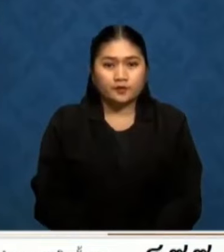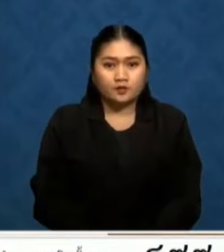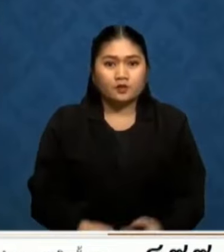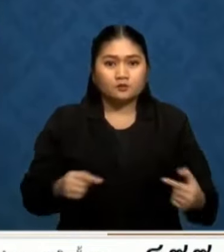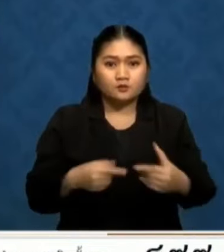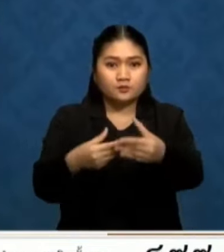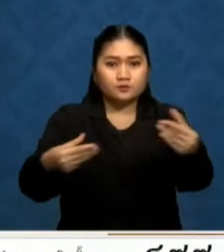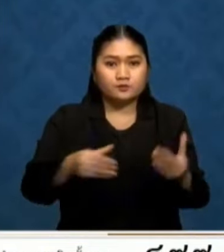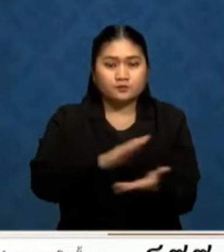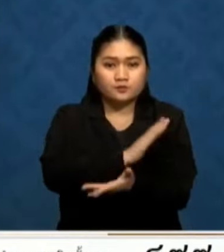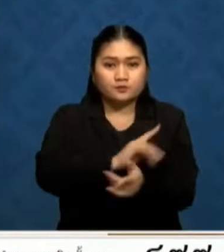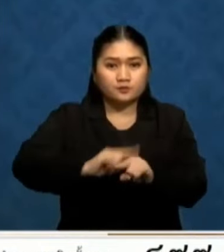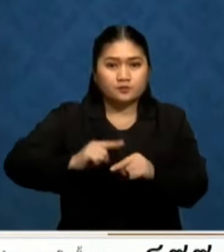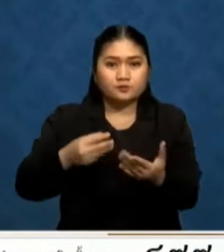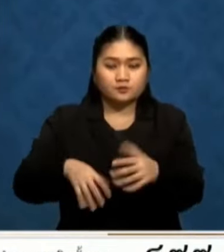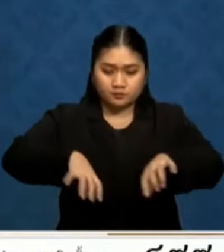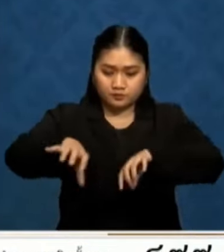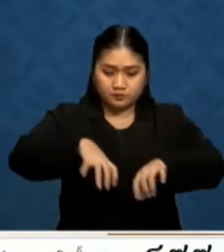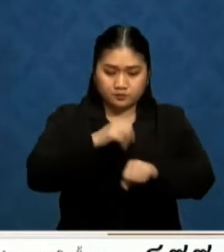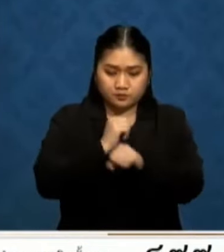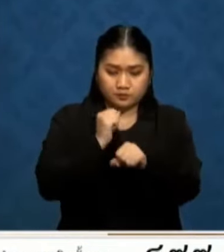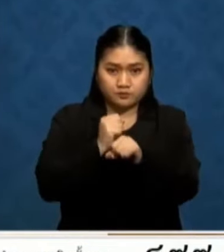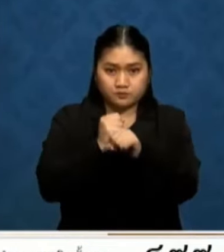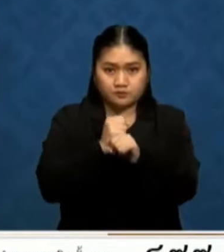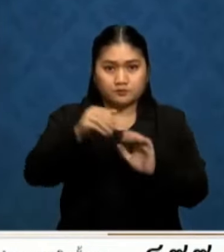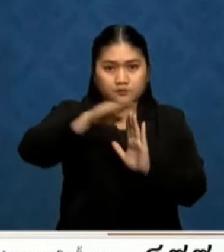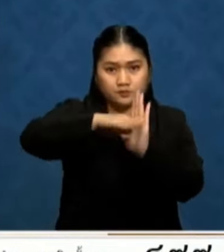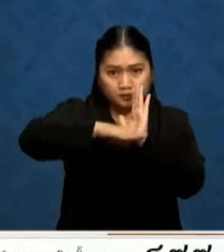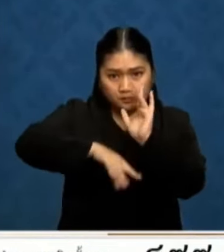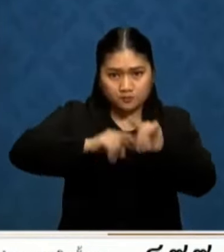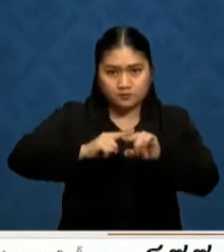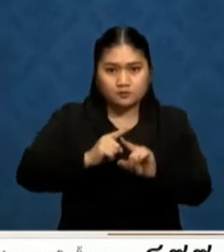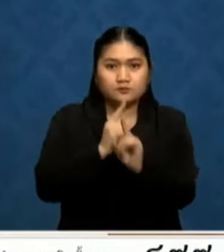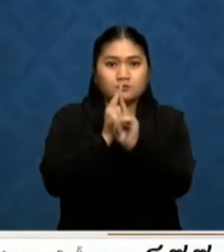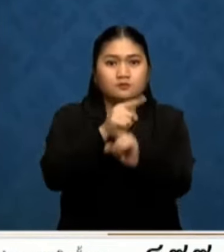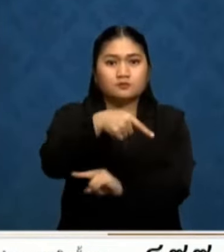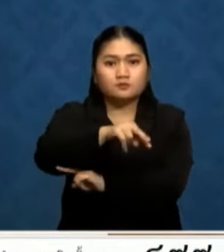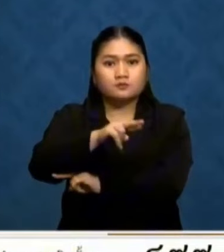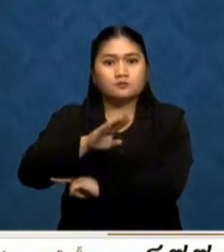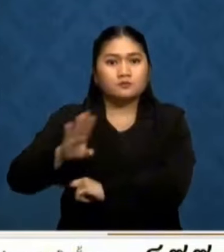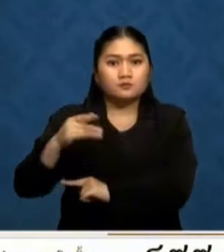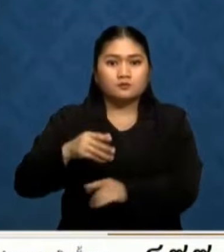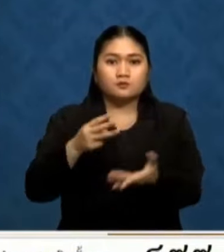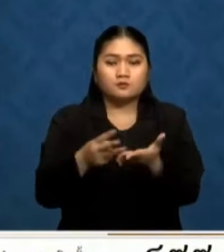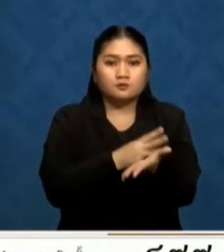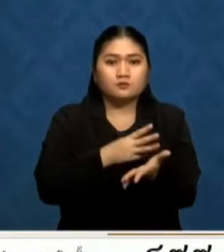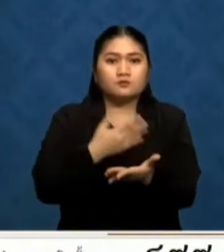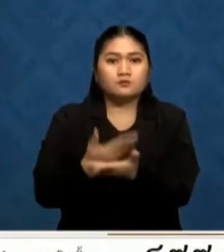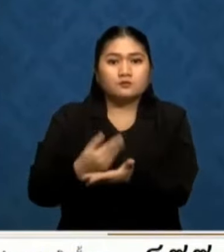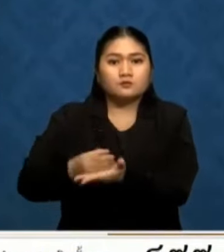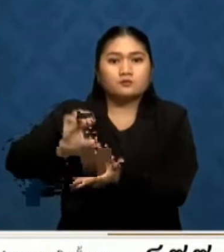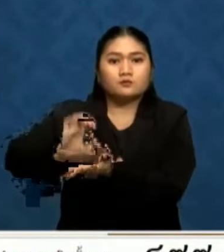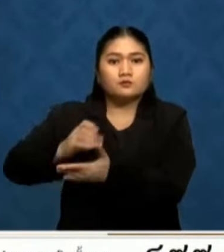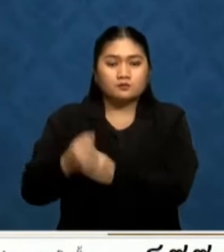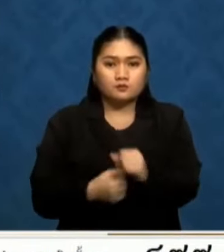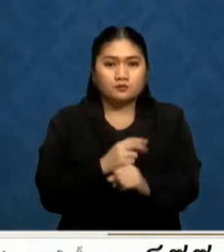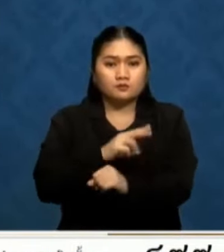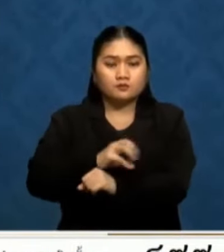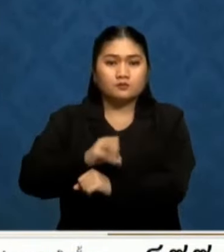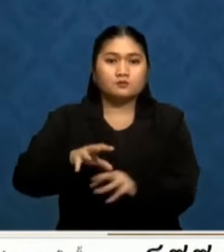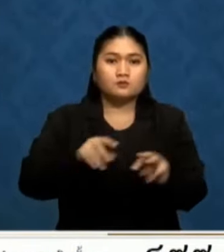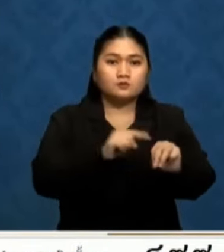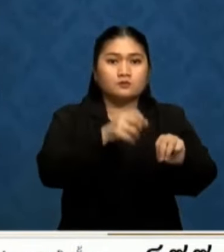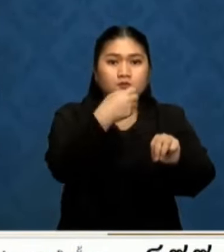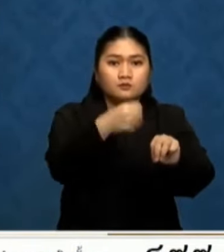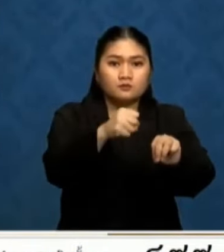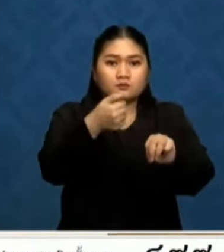สำหบเอกสารประกอบได้มีการจัดให้เป็ตามพระชบัญยัติวิธีการงบประมาณ 2,517มาตรสิ